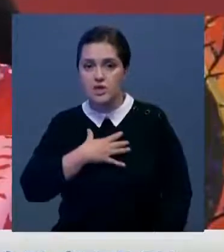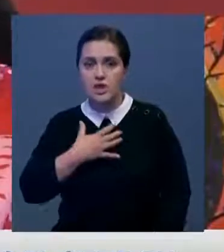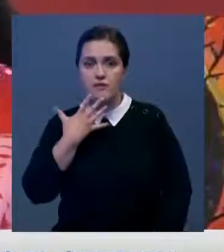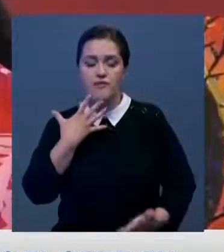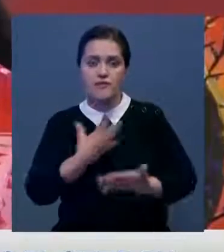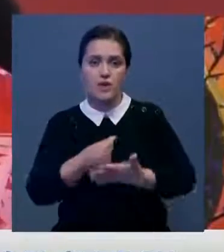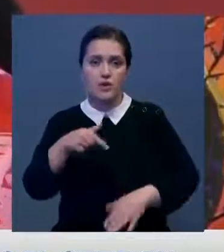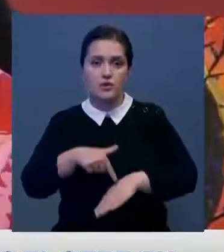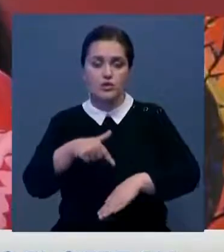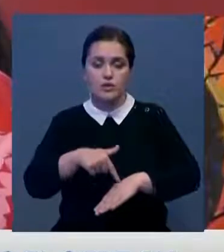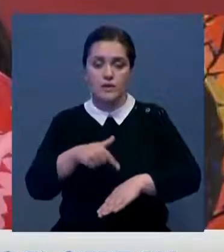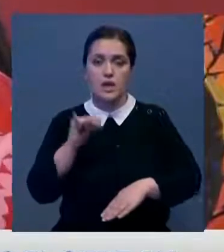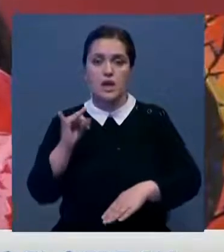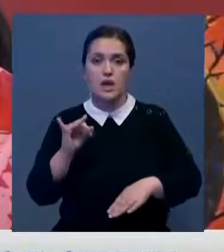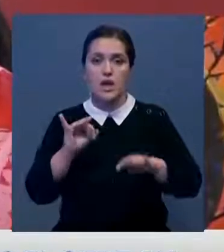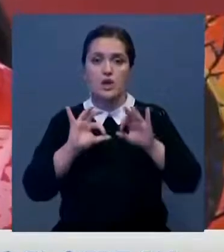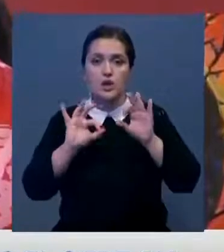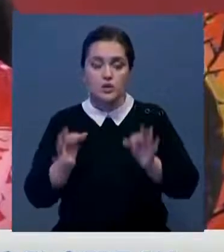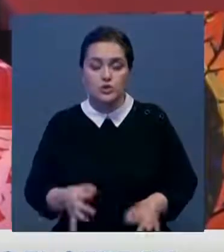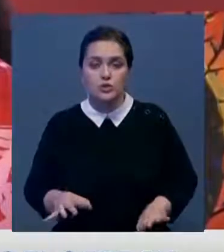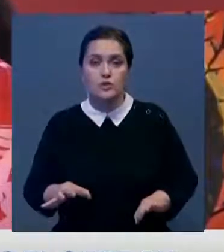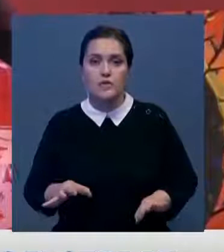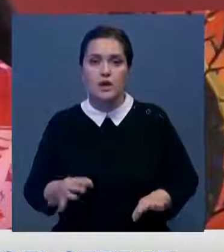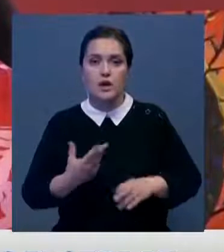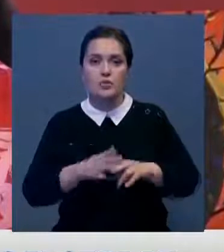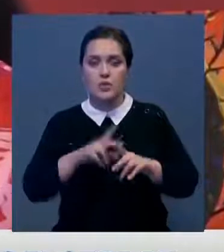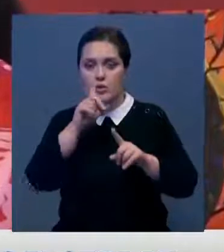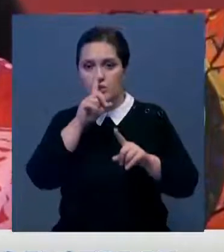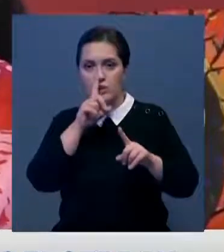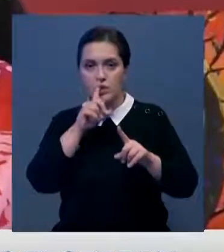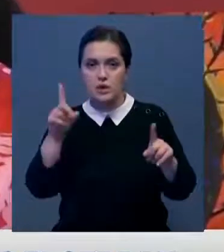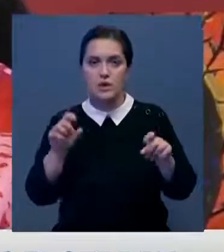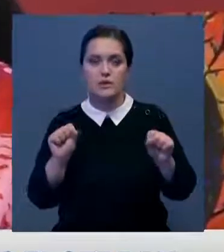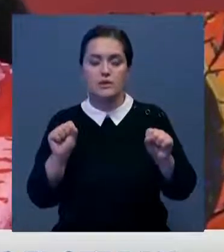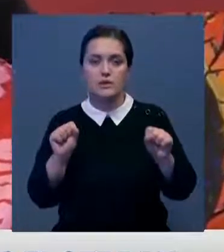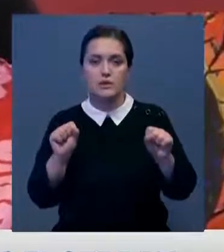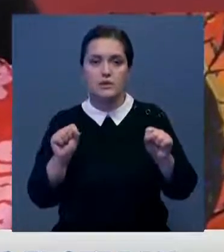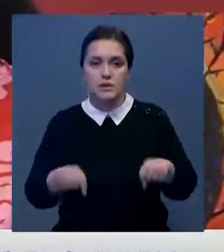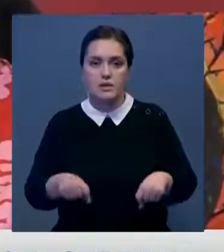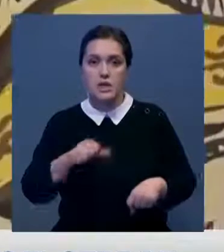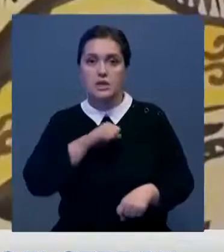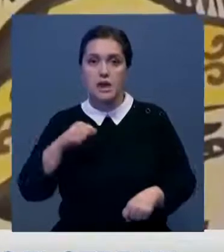И, думаю, искусство – это уникальная возможность для